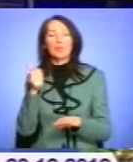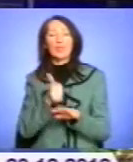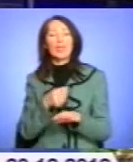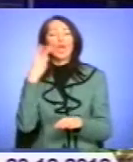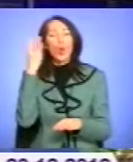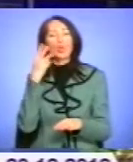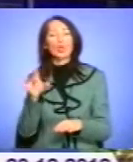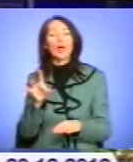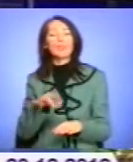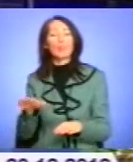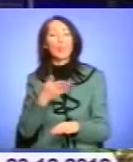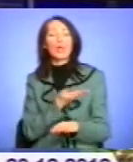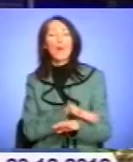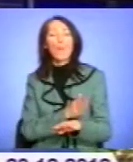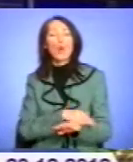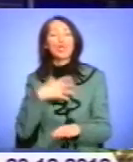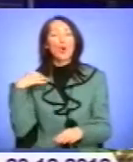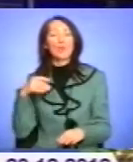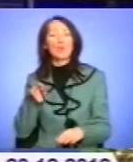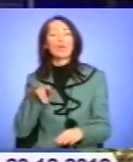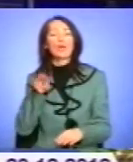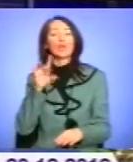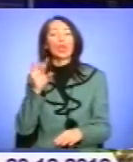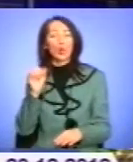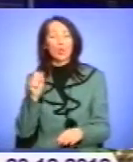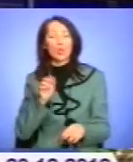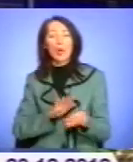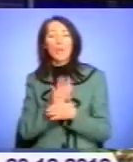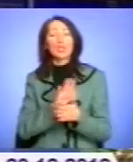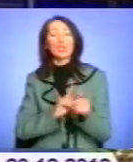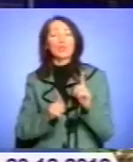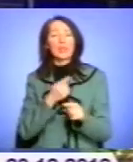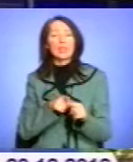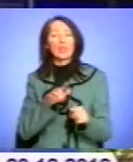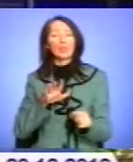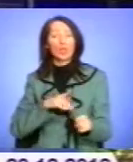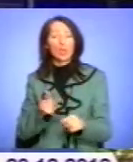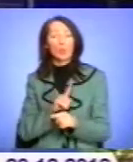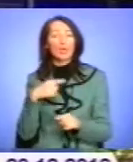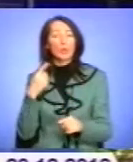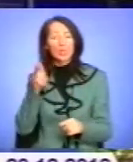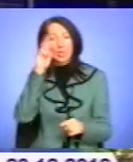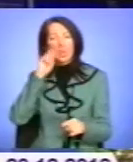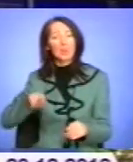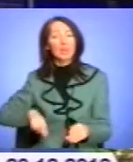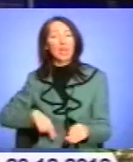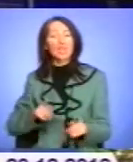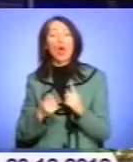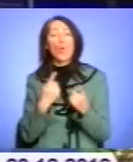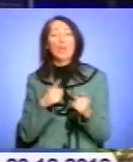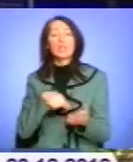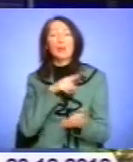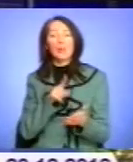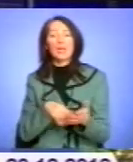консул Республіки Польща у Львові Ярослав Дрозд. На прес-конференції, яка відбулася у Тернопільській обласній державній адміністрації, обговорили